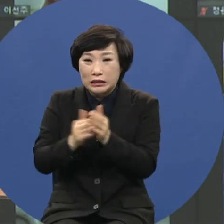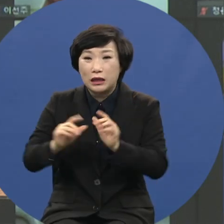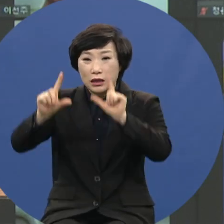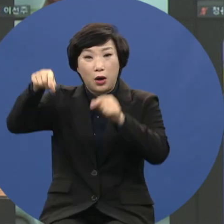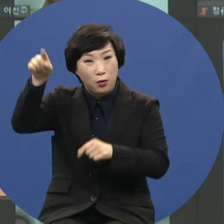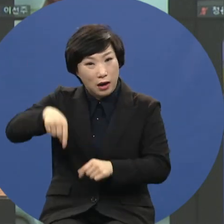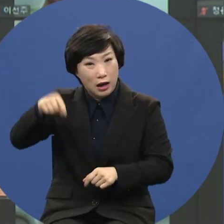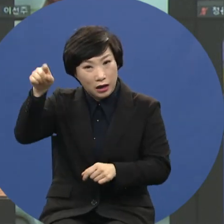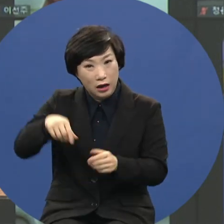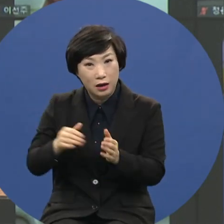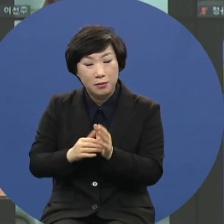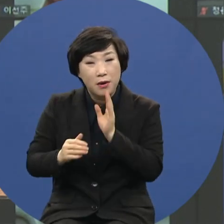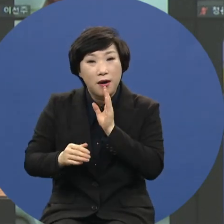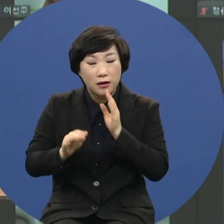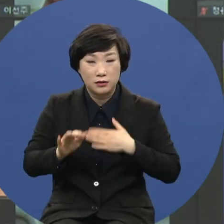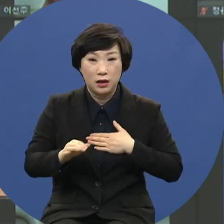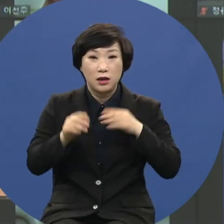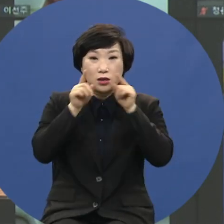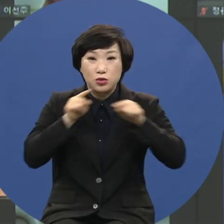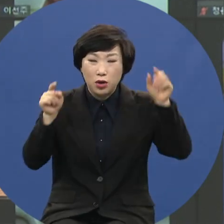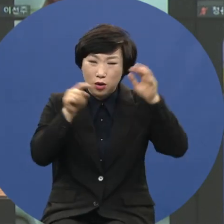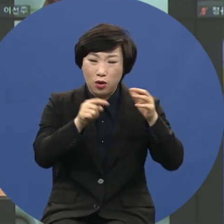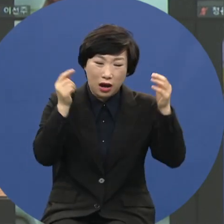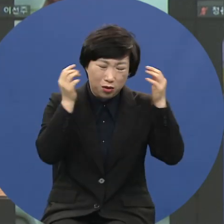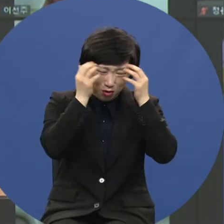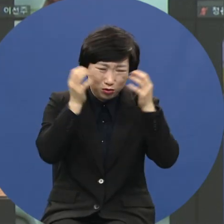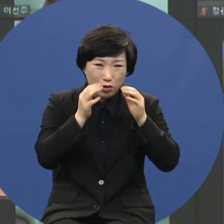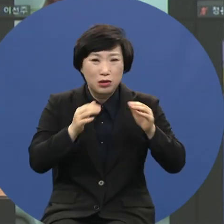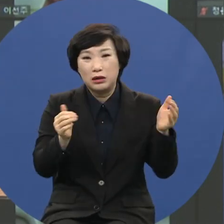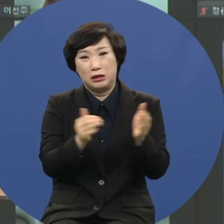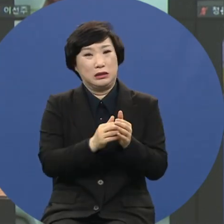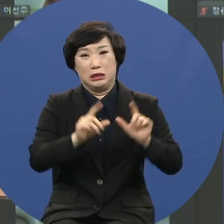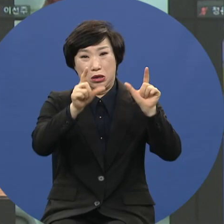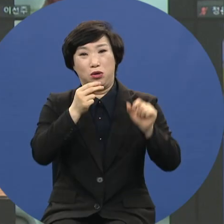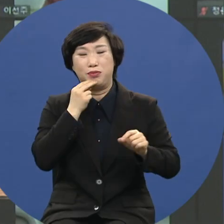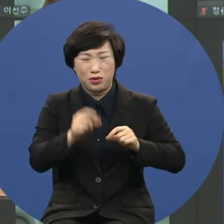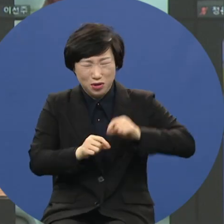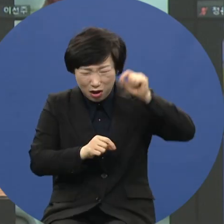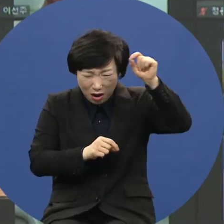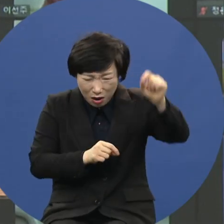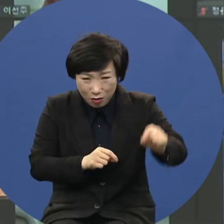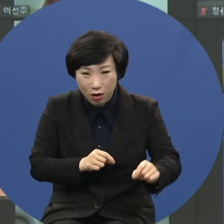지옥의 고통은 끝날 날이 없어. 영원해.